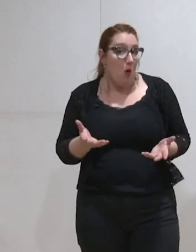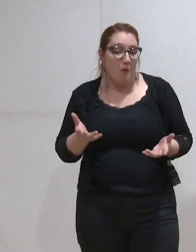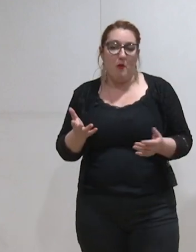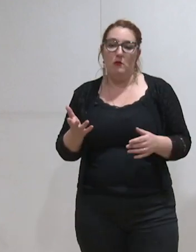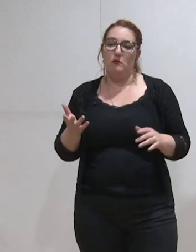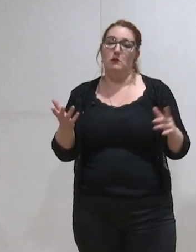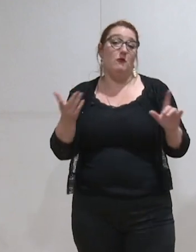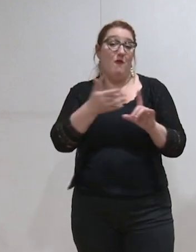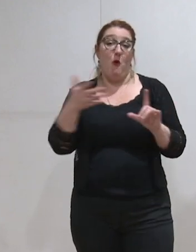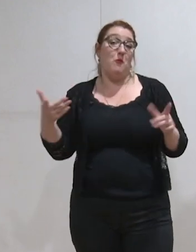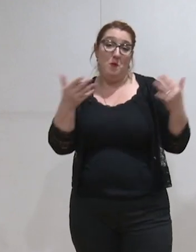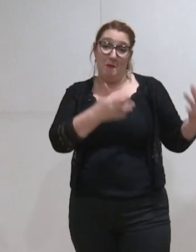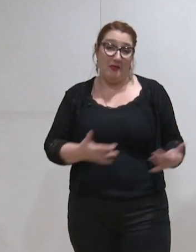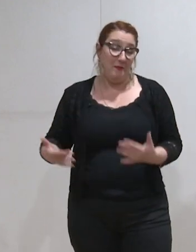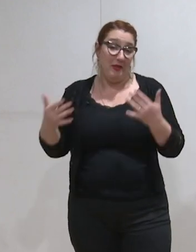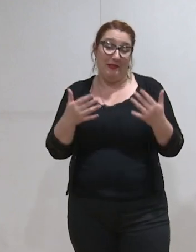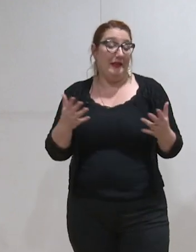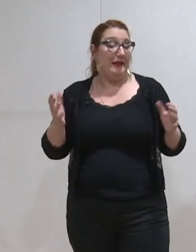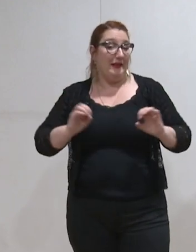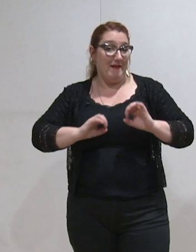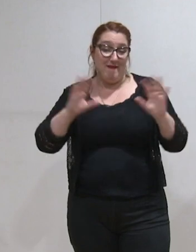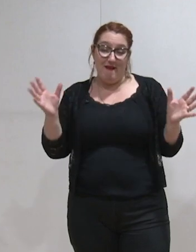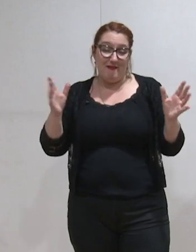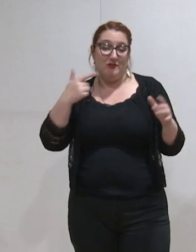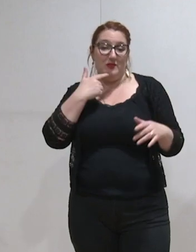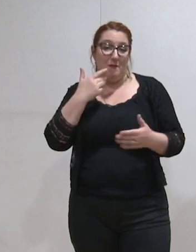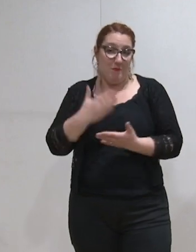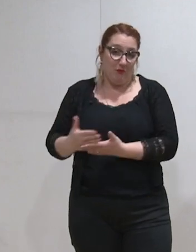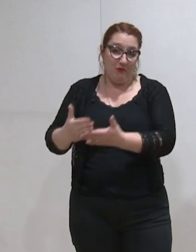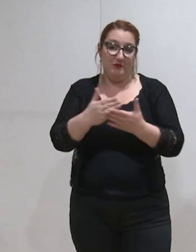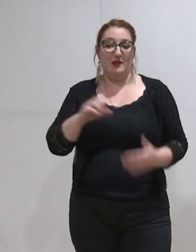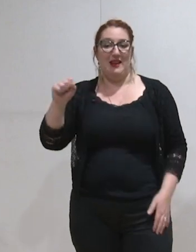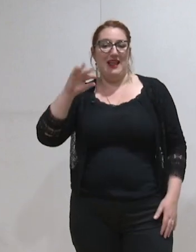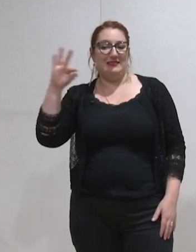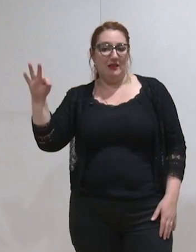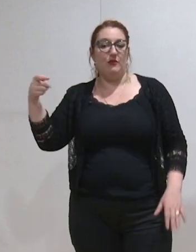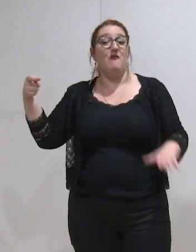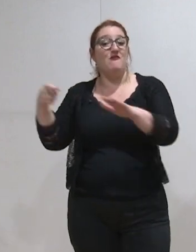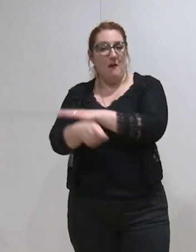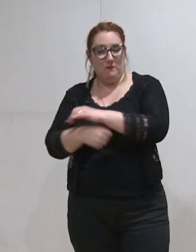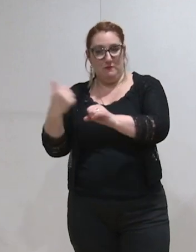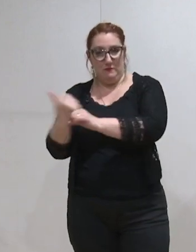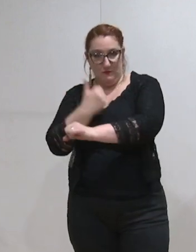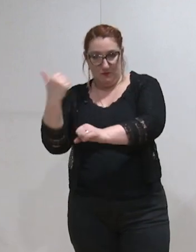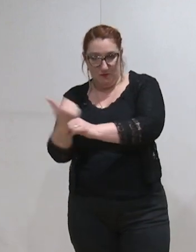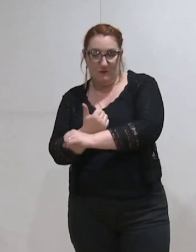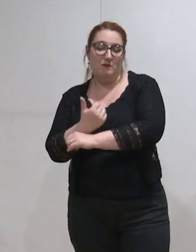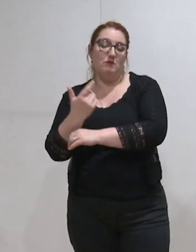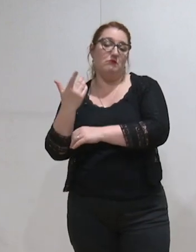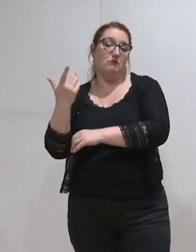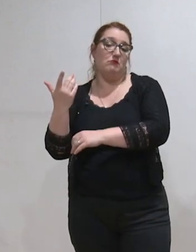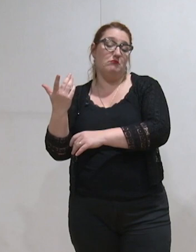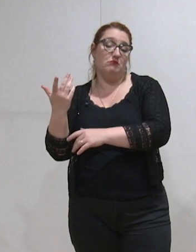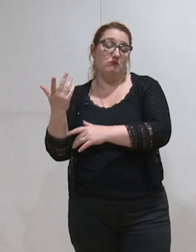d'objectiver les choses et de les partager donc en baissant la SAF ces fameuses subventions annuelles de fonctionnement auquel on ne comprend